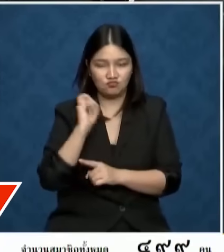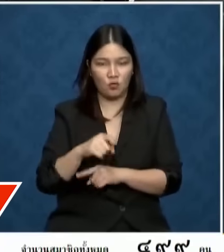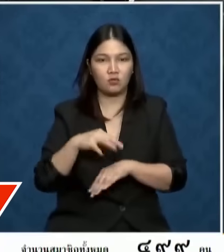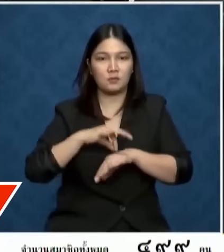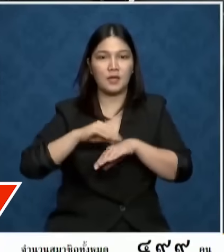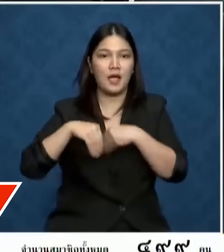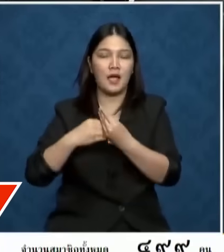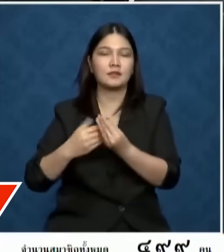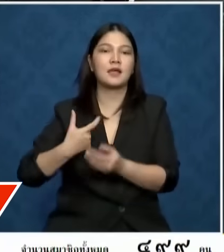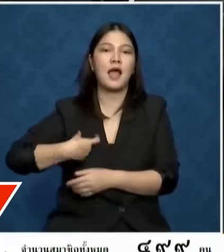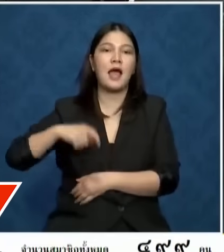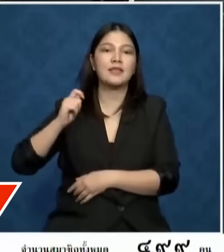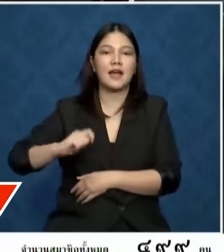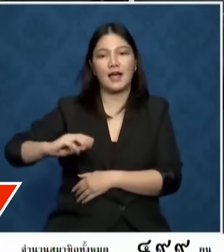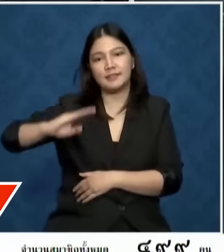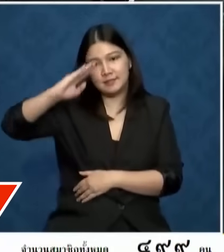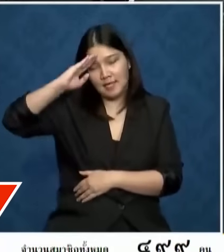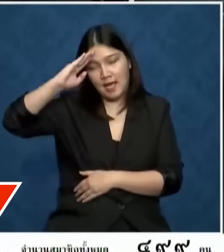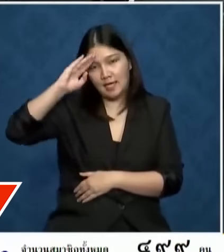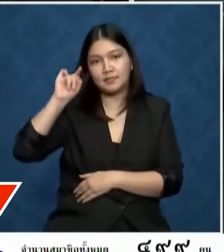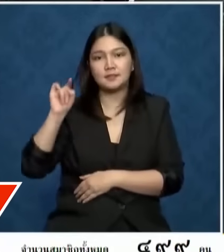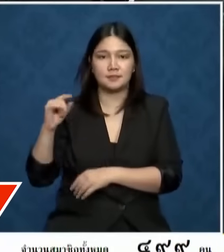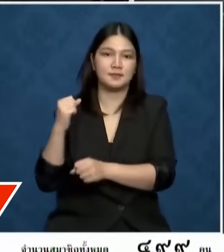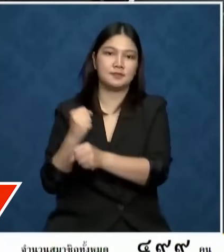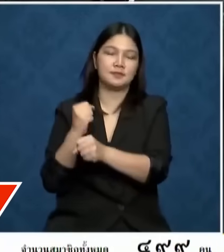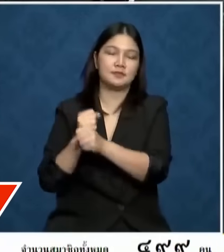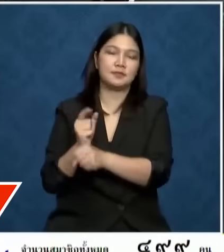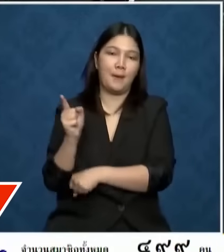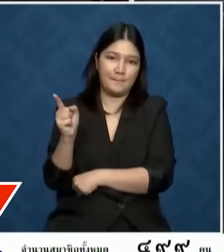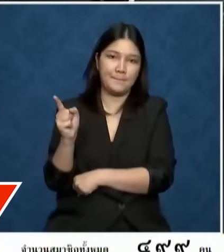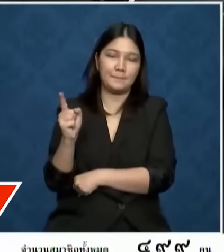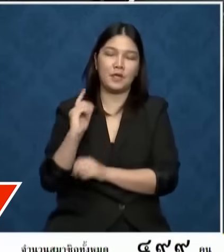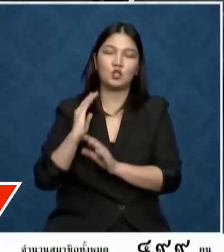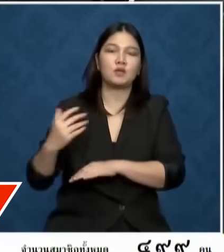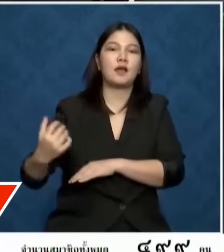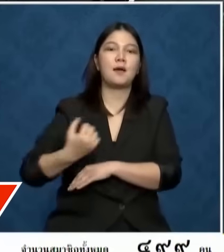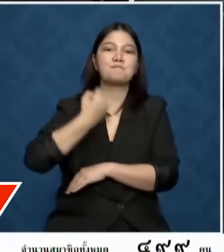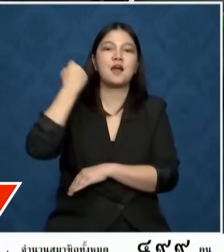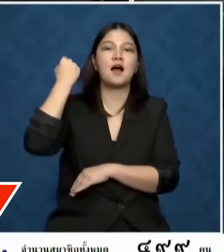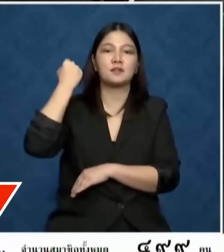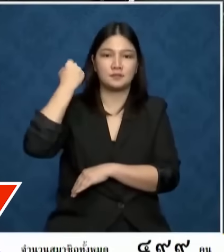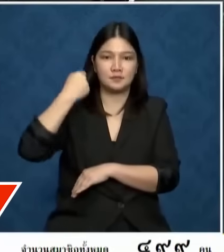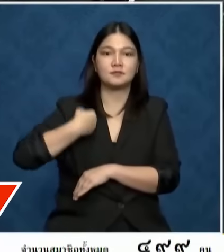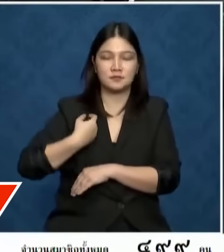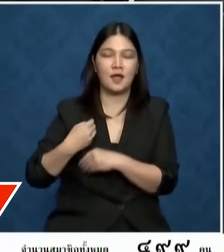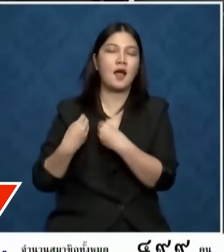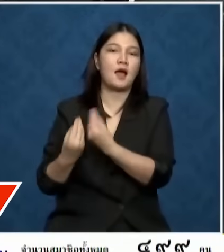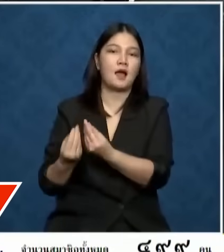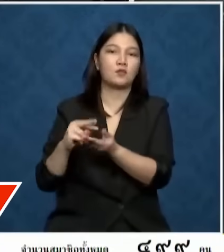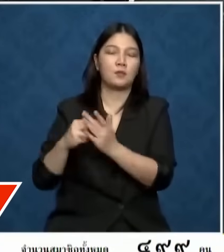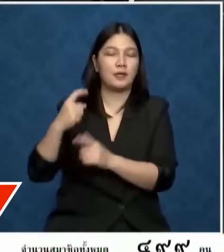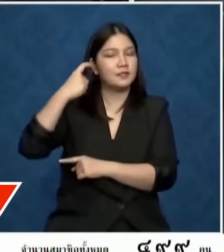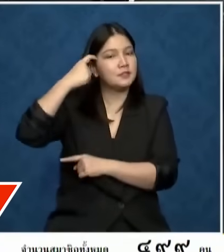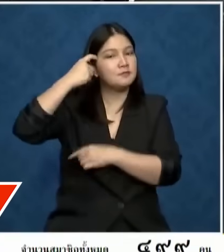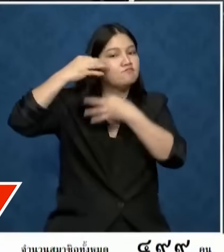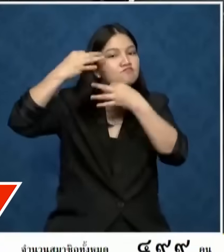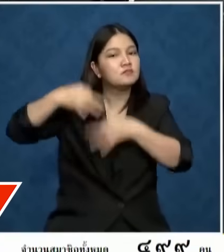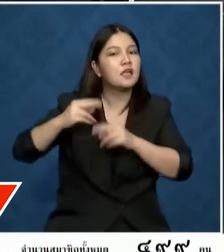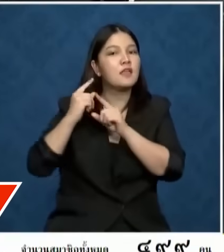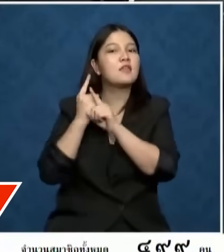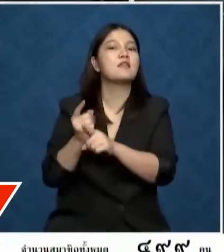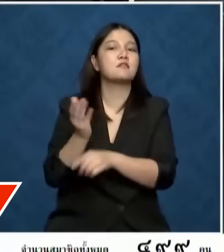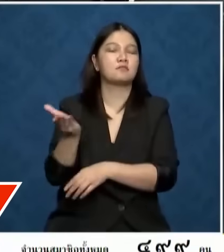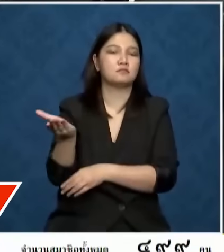อัยการทหารเป็นผู้มีอำนาจนะครับแล้วให้อำนาจนั้นในการใช้ดุลพินิจจากเจ้ากรมพั